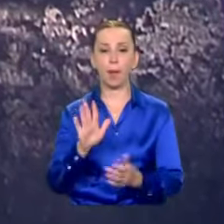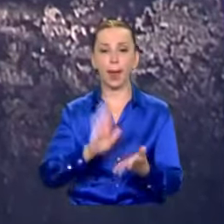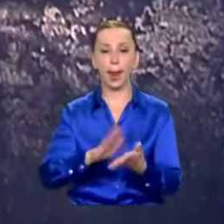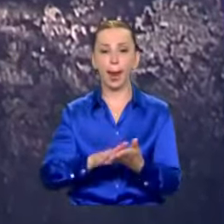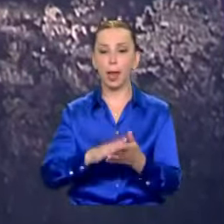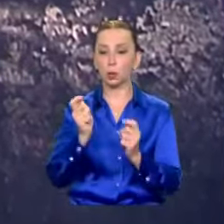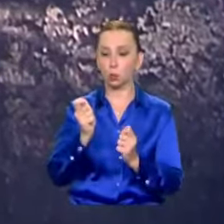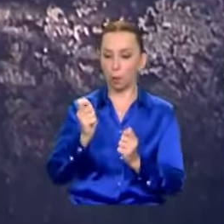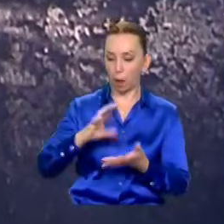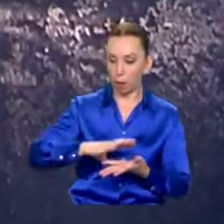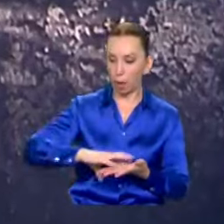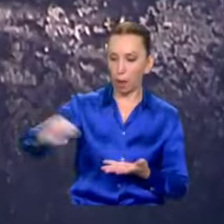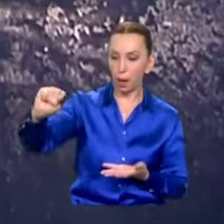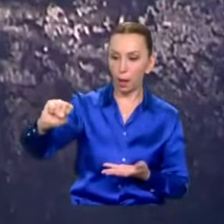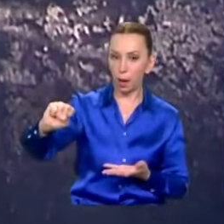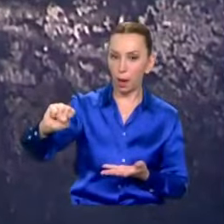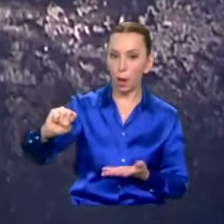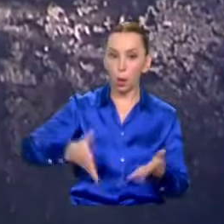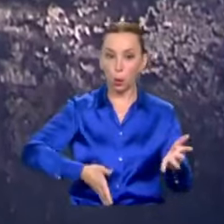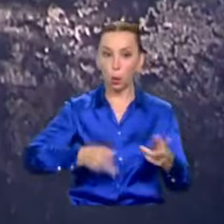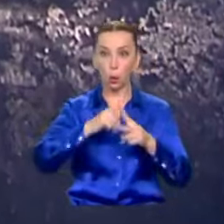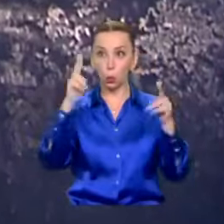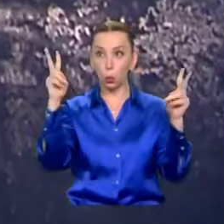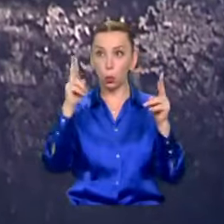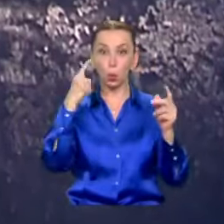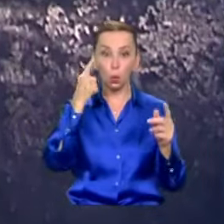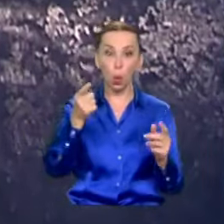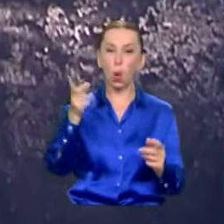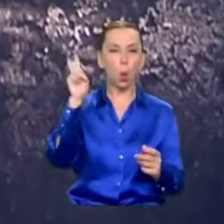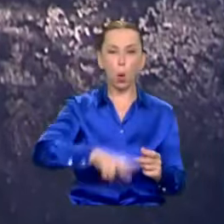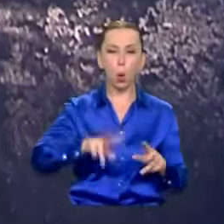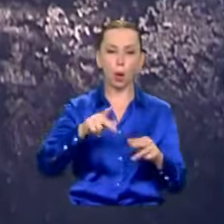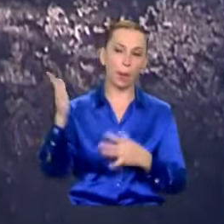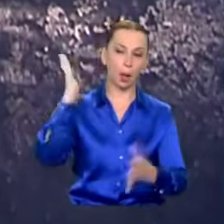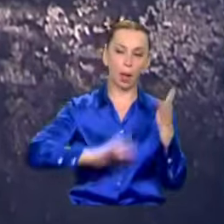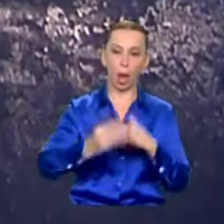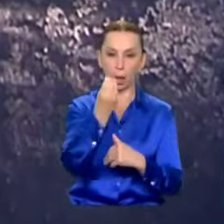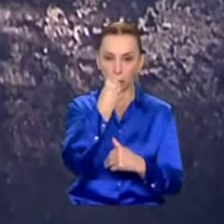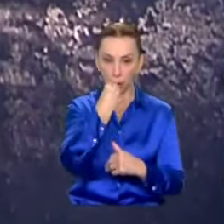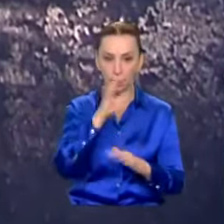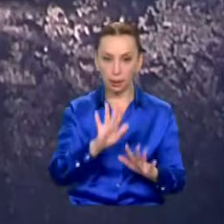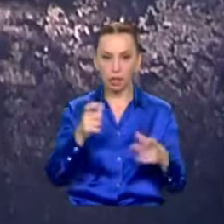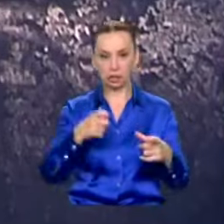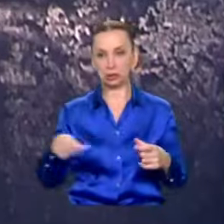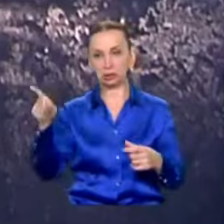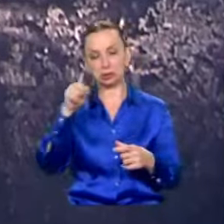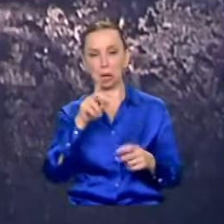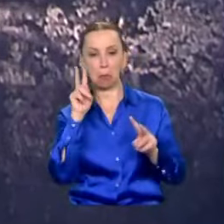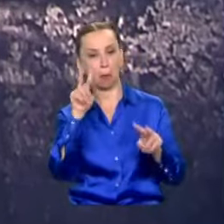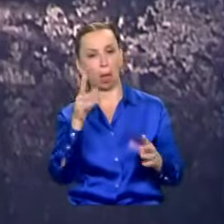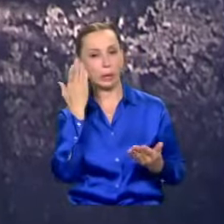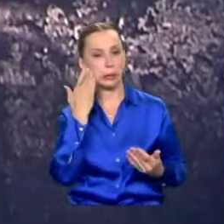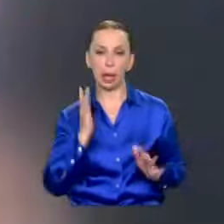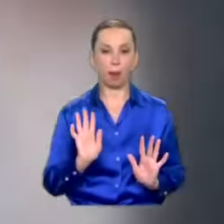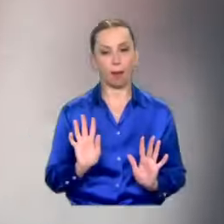sopayı kaptırınca gündüz vakti yol ortasında öldüresiye dayak yedi. Odaya çevredekiler uzun süre sadece izlemekle yetindi.